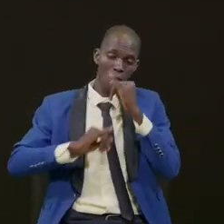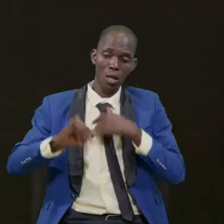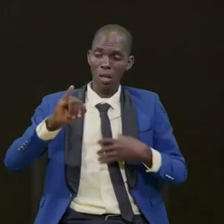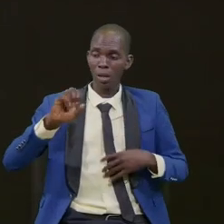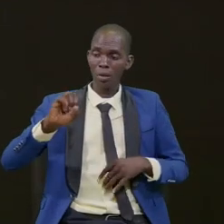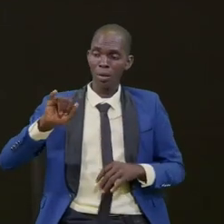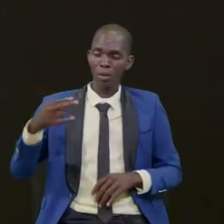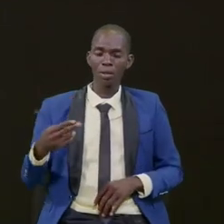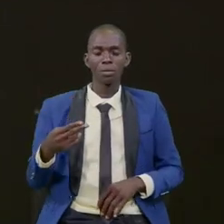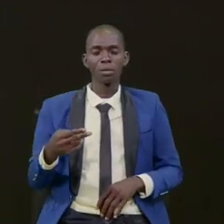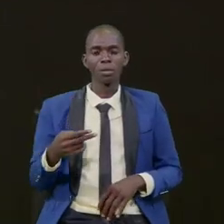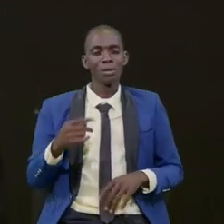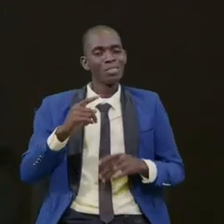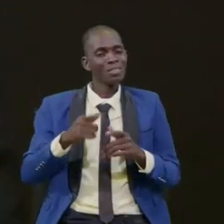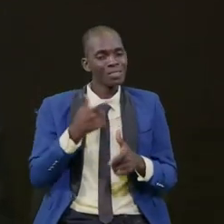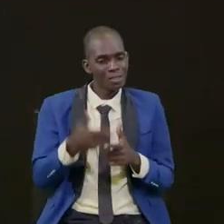c'est après cela,